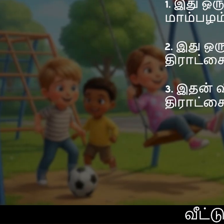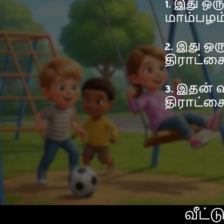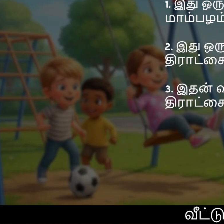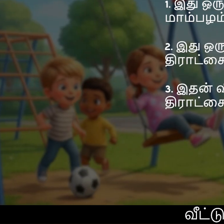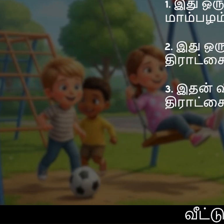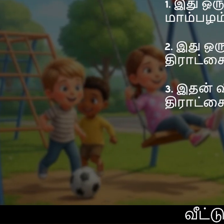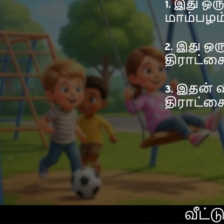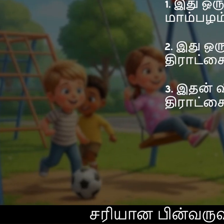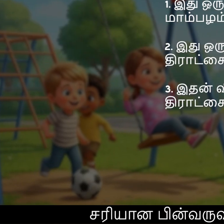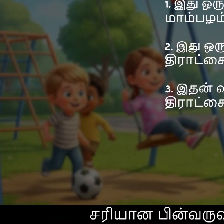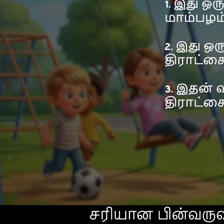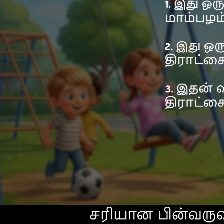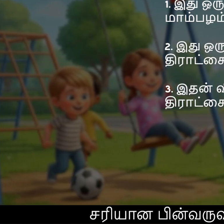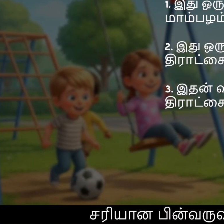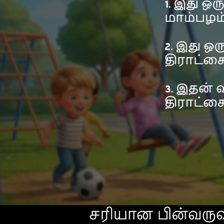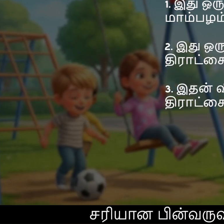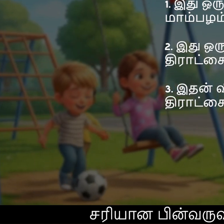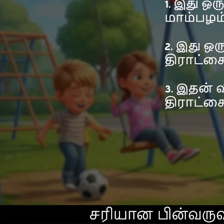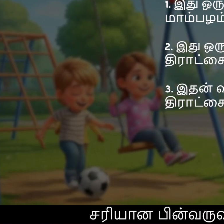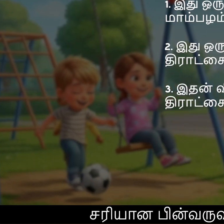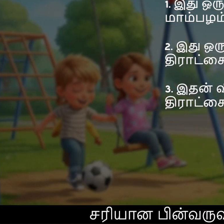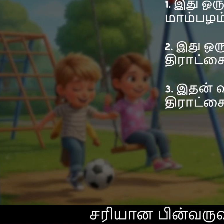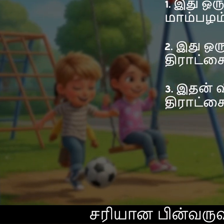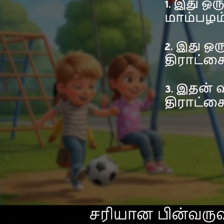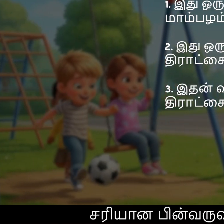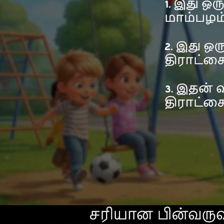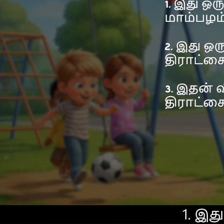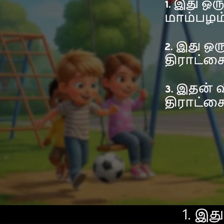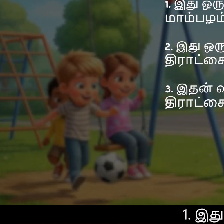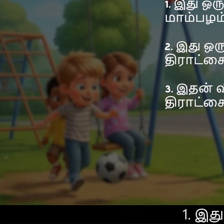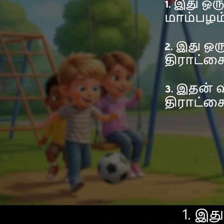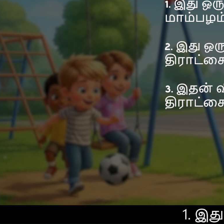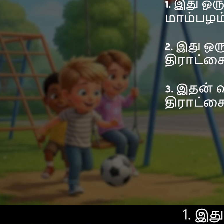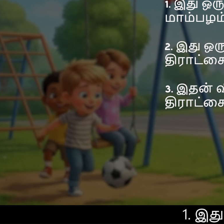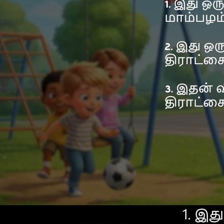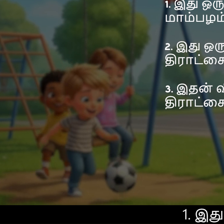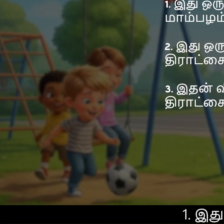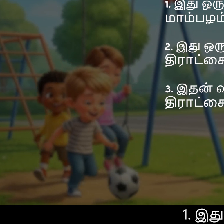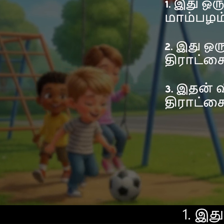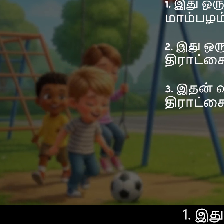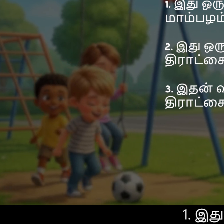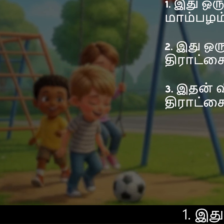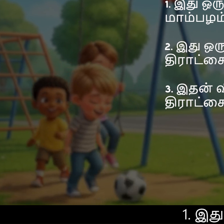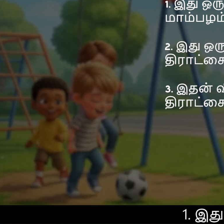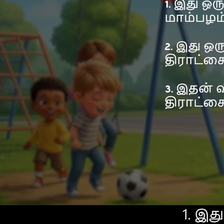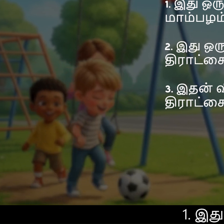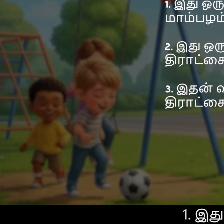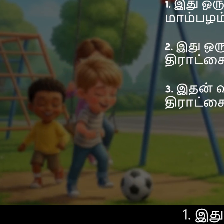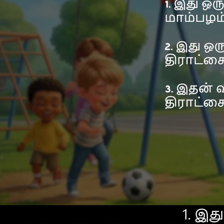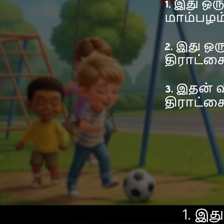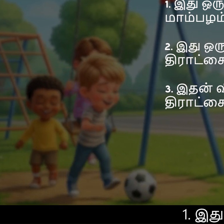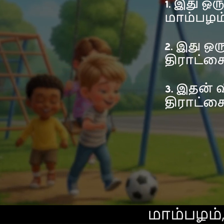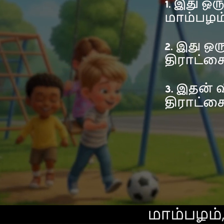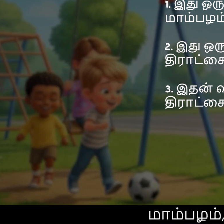வீட்டுப்பாட ஒதுக்கீடு. சரியான பதிலை கண்டுபிடிக்கவும். கேள்வி 1. இது ஒரு பழம்